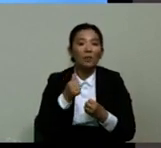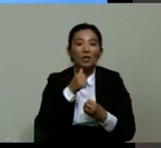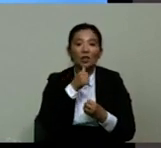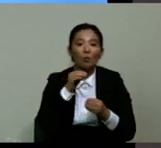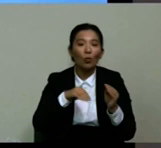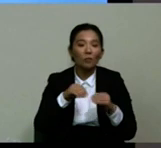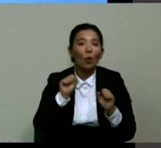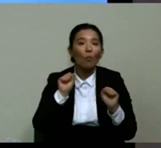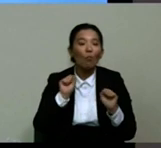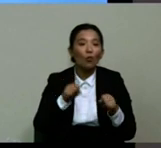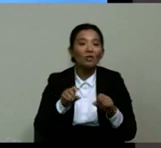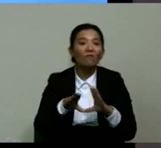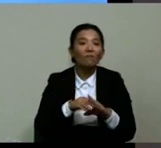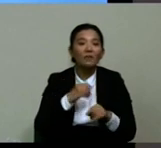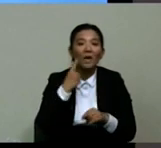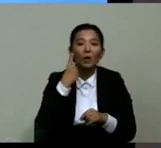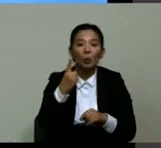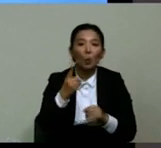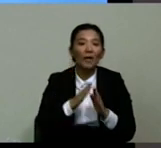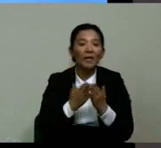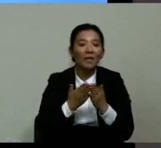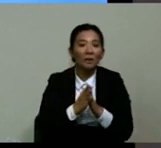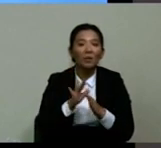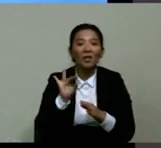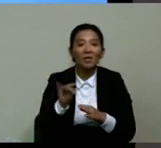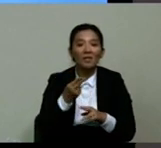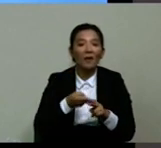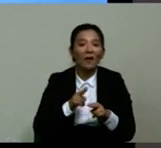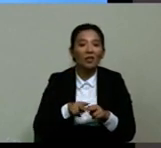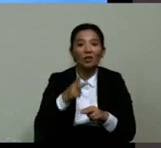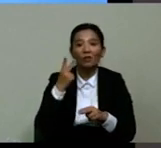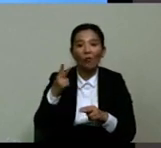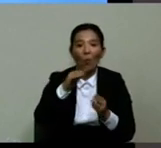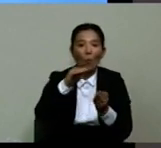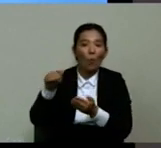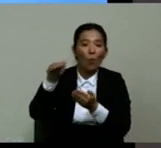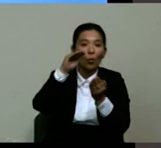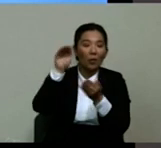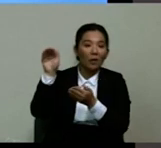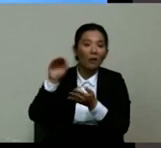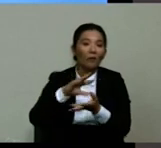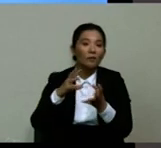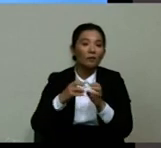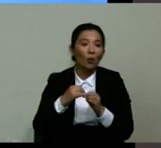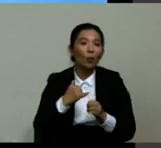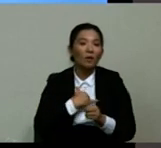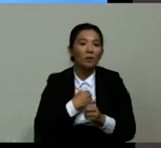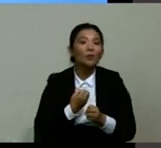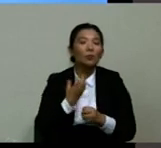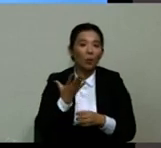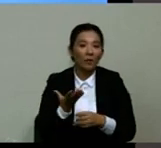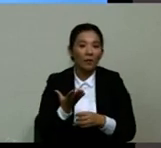способами можно выбрать одну книгу из этих двух полок? Ну, всего у нас сколько